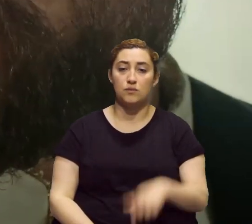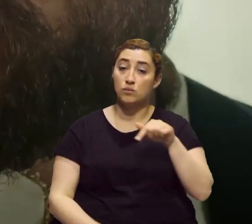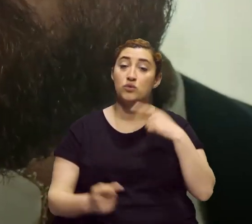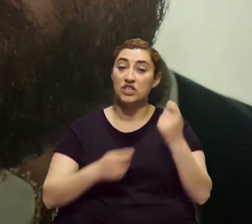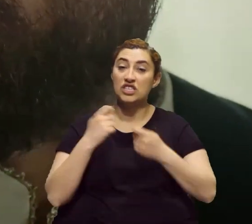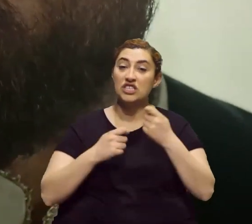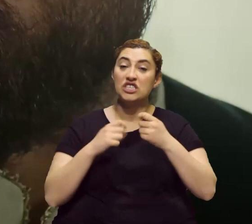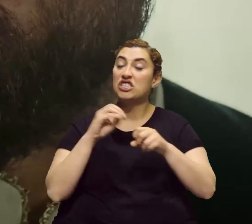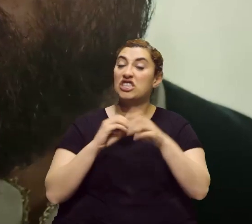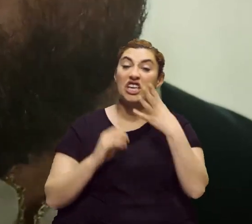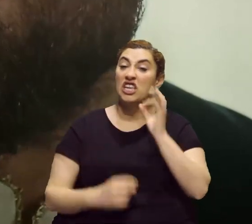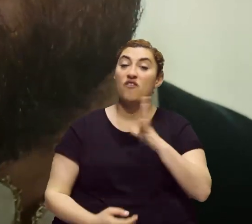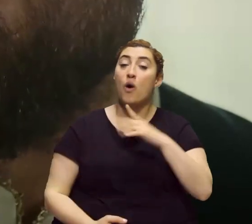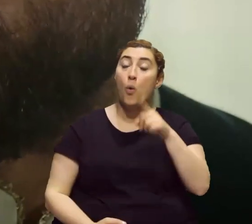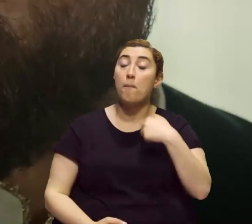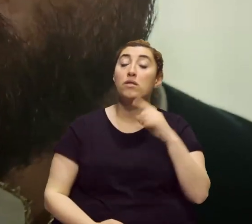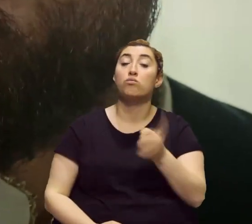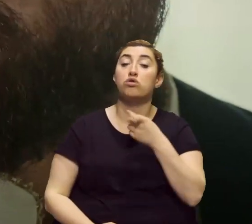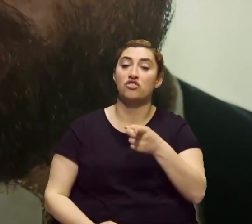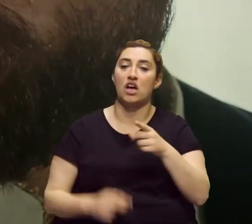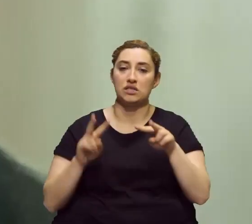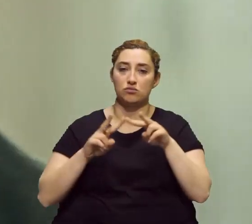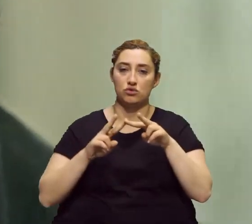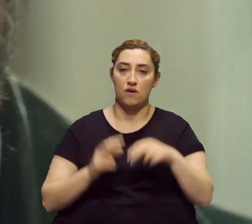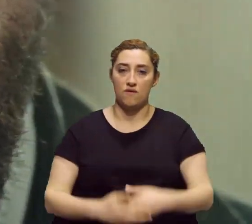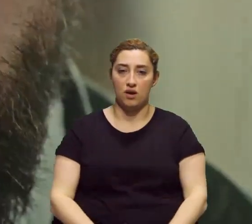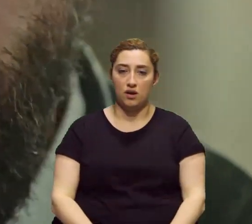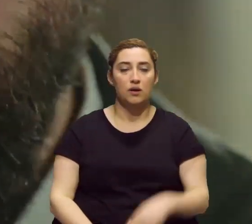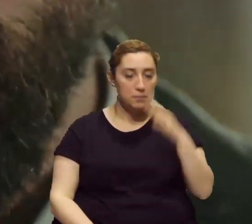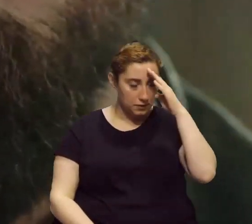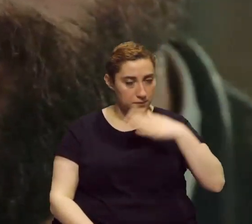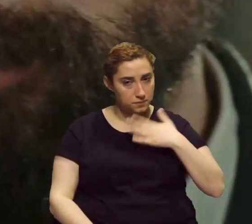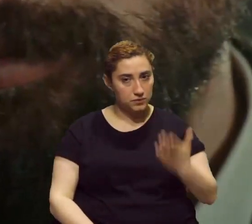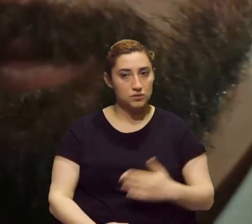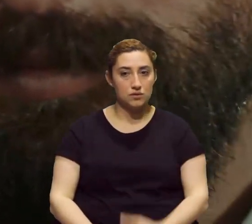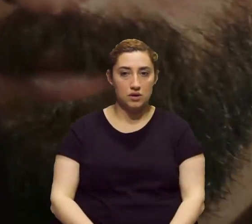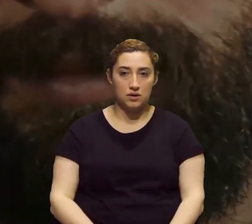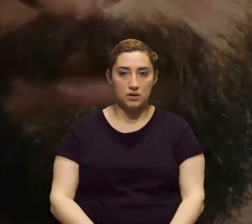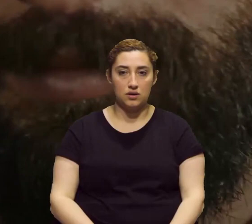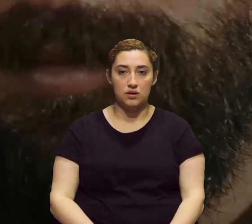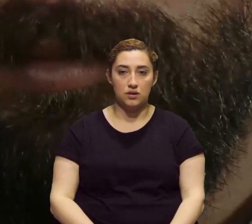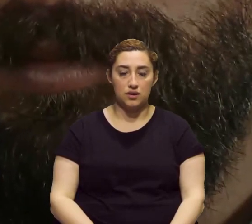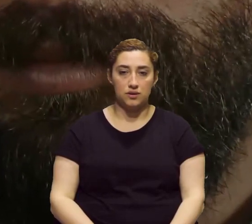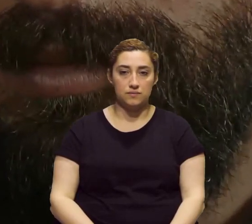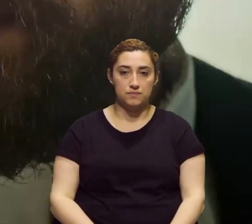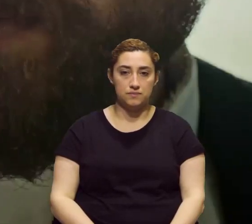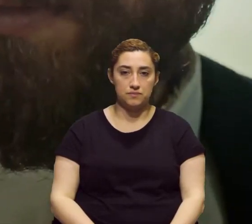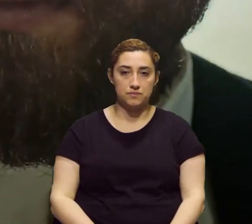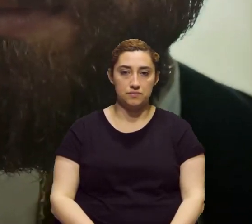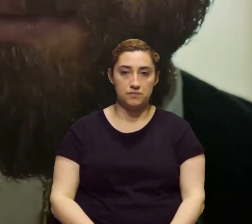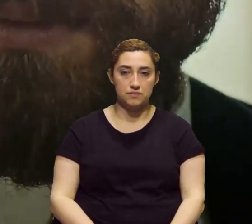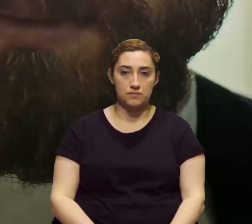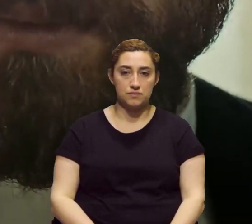Bu işin arkasında kim var? Onu bana bulacaksın Mustafa. Baş üstüne. Sultan sert